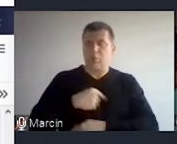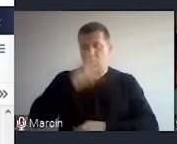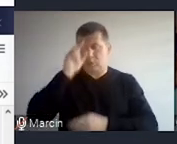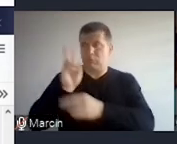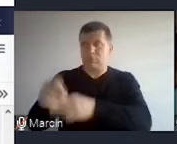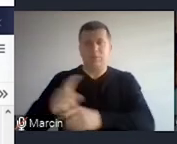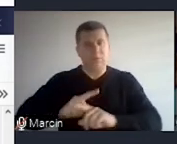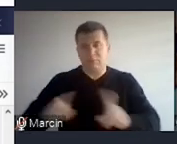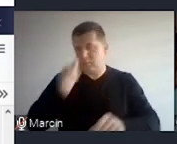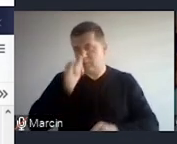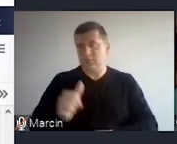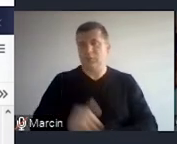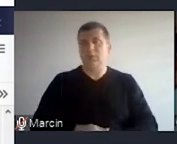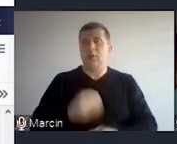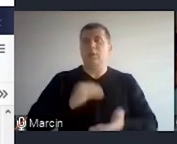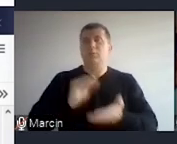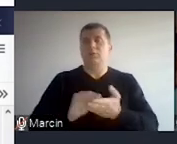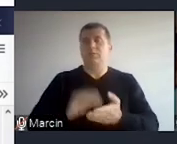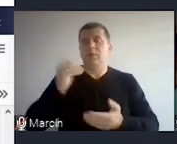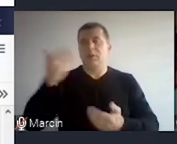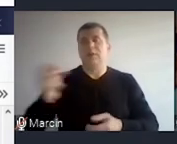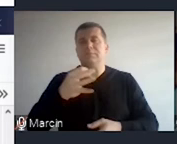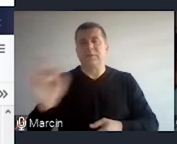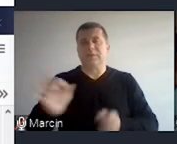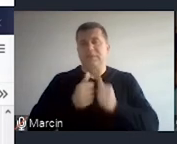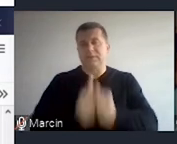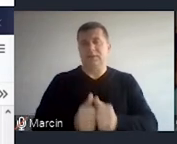swoimi ludźmi, to przypisujemy mu określone zadanie.